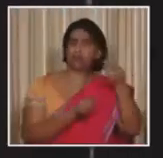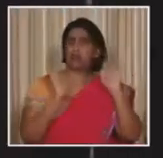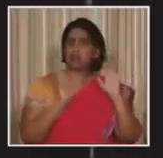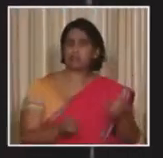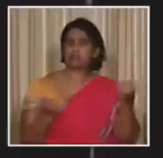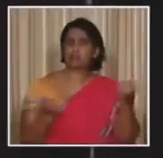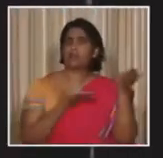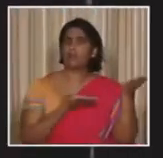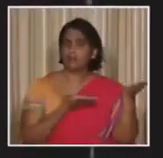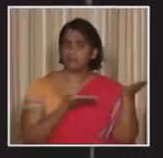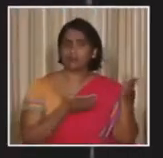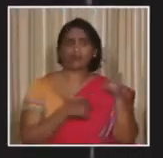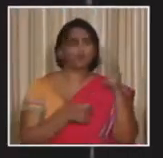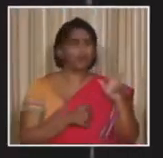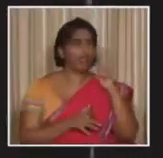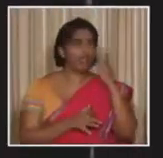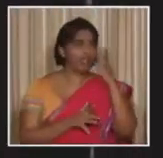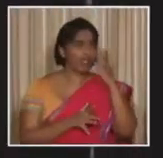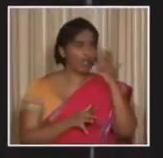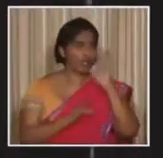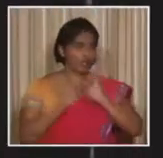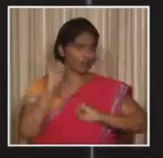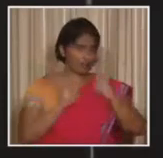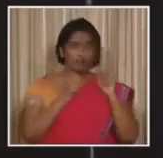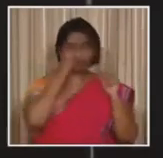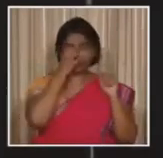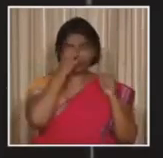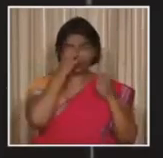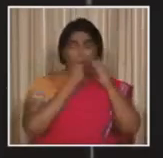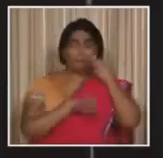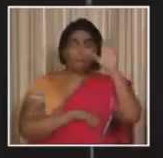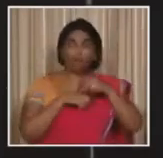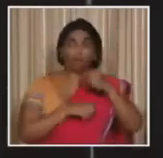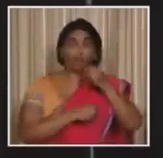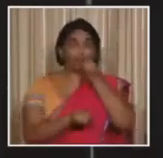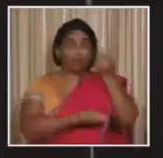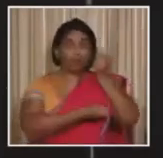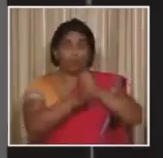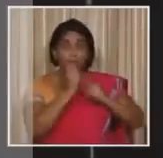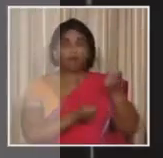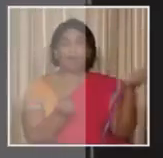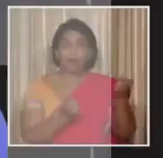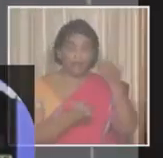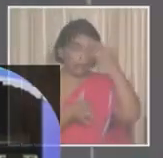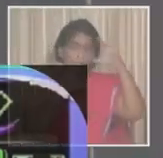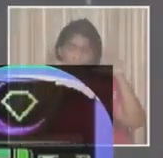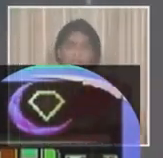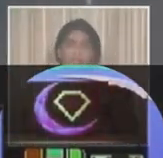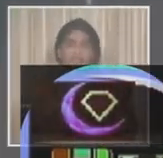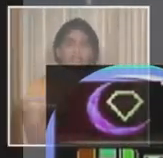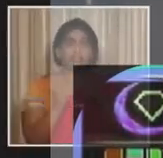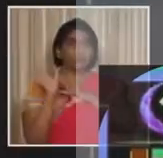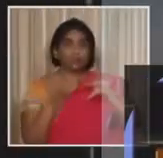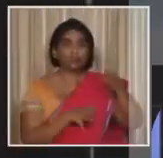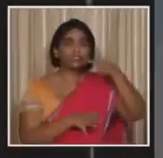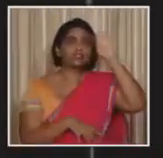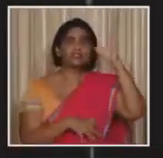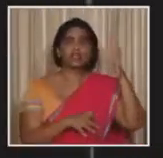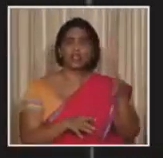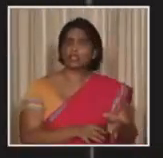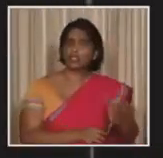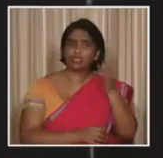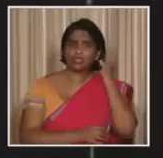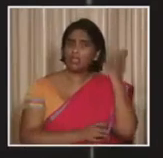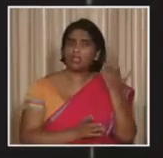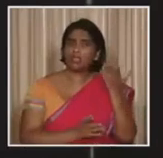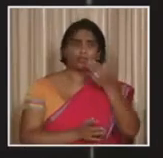දෙමළ ව්‍යාපාරිකයෝ තමයි බොහෝ ව්‍යාපාර කරන, බොහෝ වෙනස කරන්නේ. ඒකේ 90%කට වඩා පාරිභෝගික සිංහලයෝ. ඉතින් ඒ අය